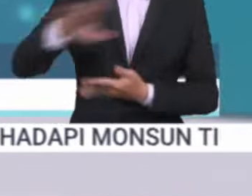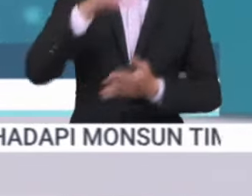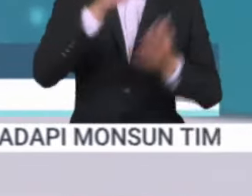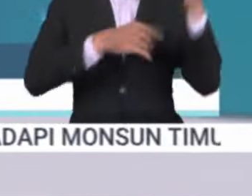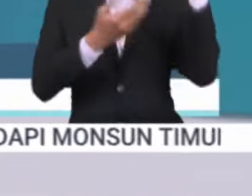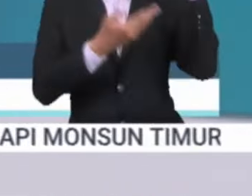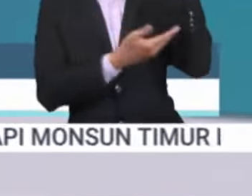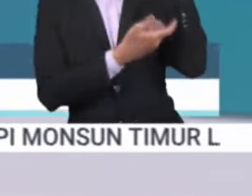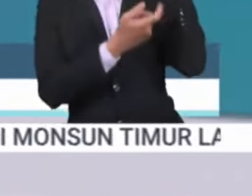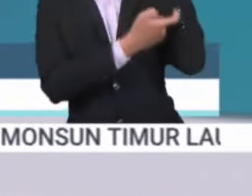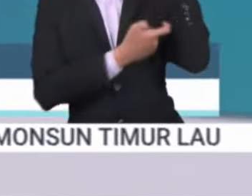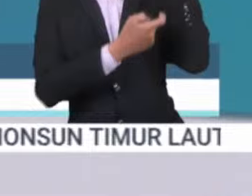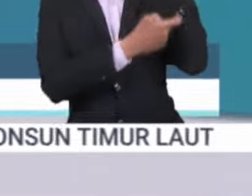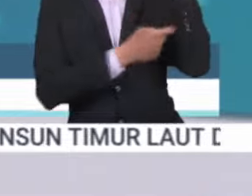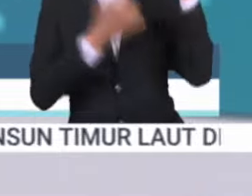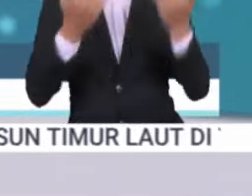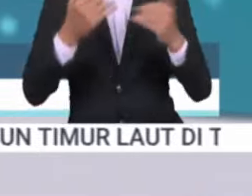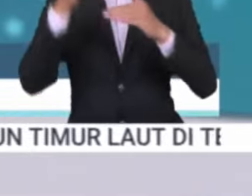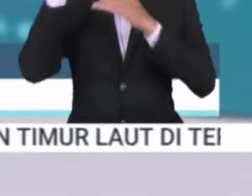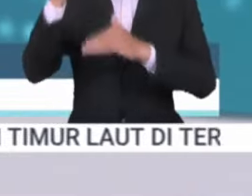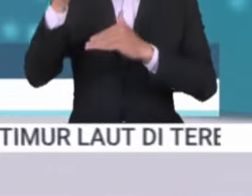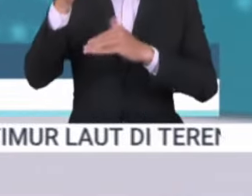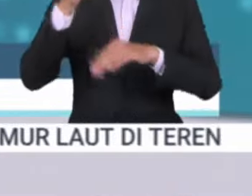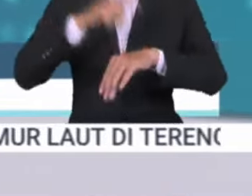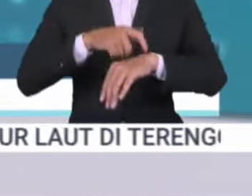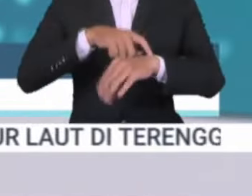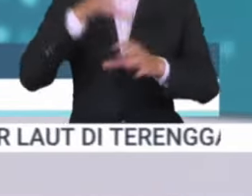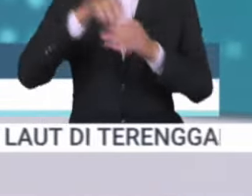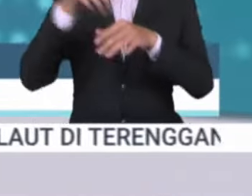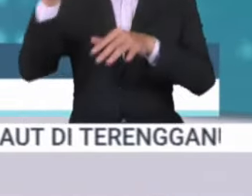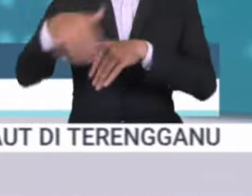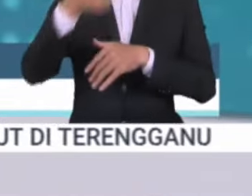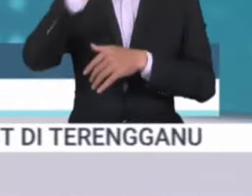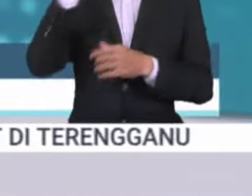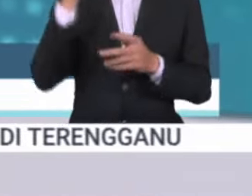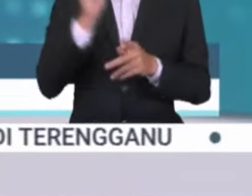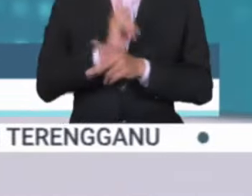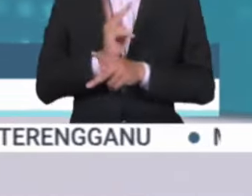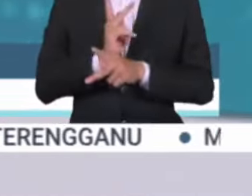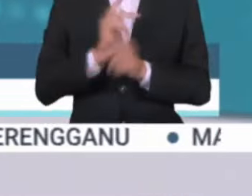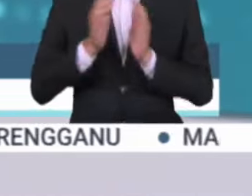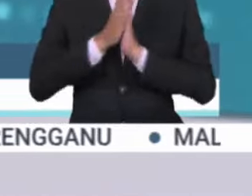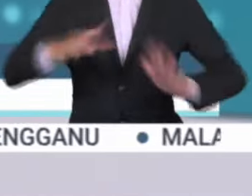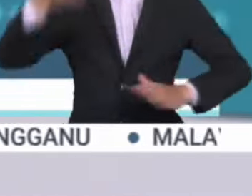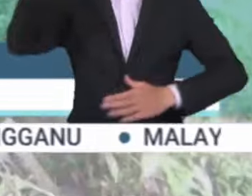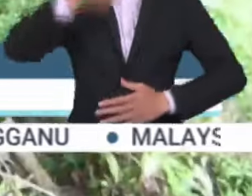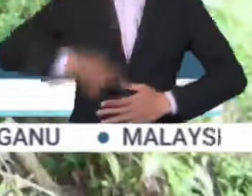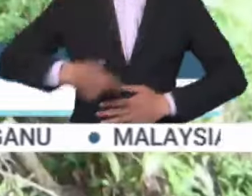getah yang kini terpaksa menghadkan waktu di kebun kerana bimbang dengan keselamatan diri.